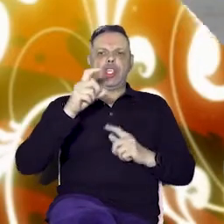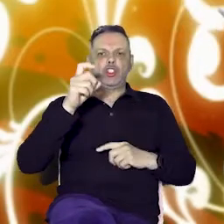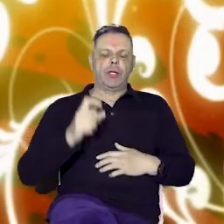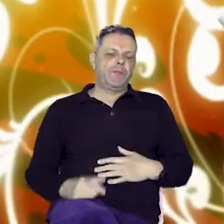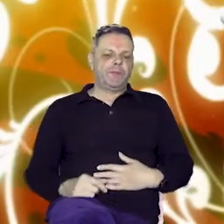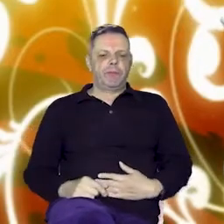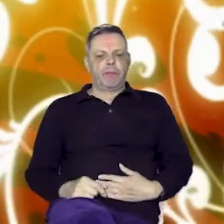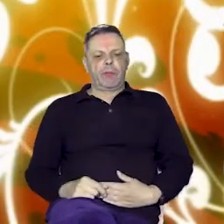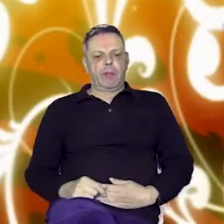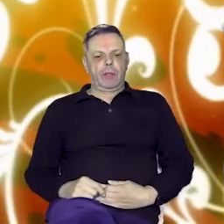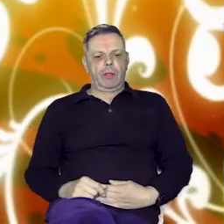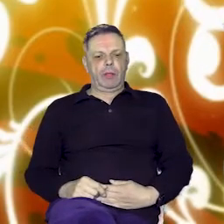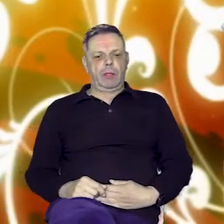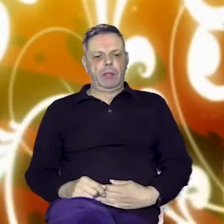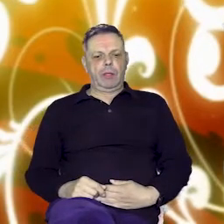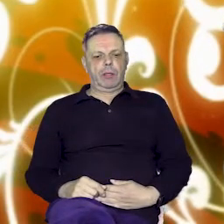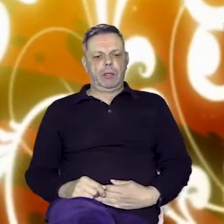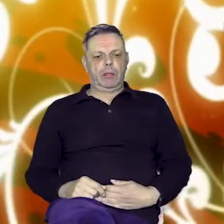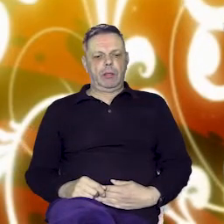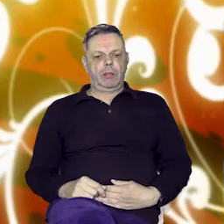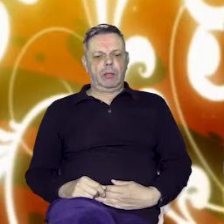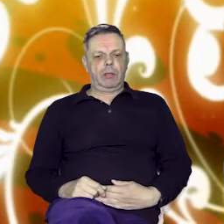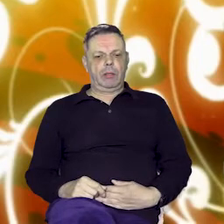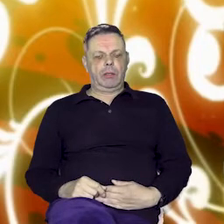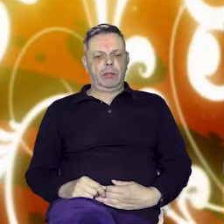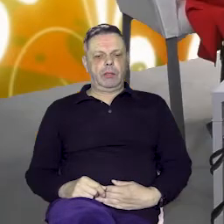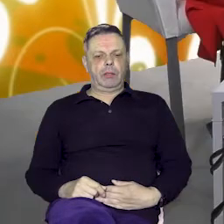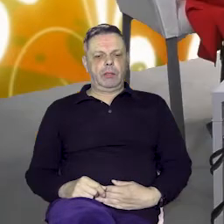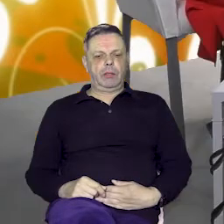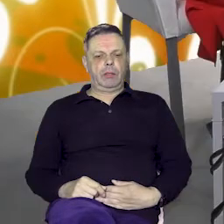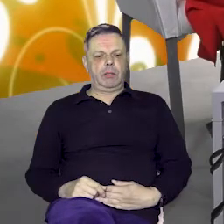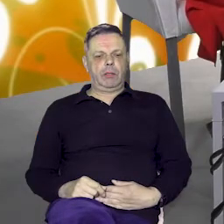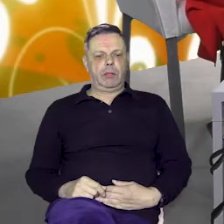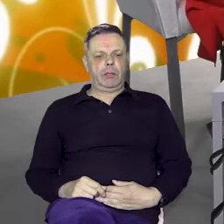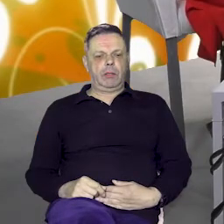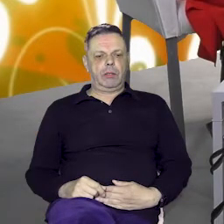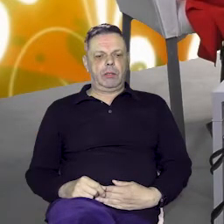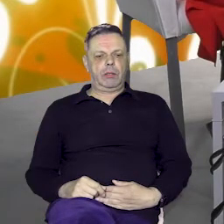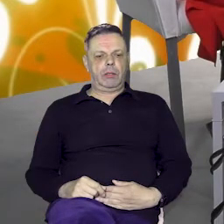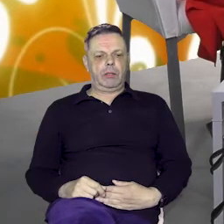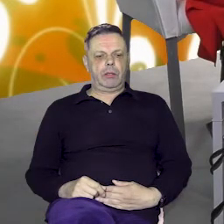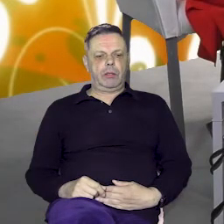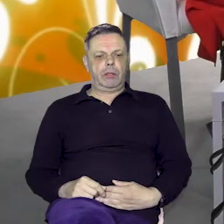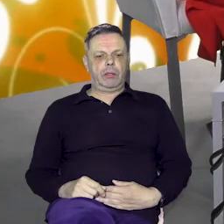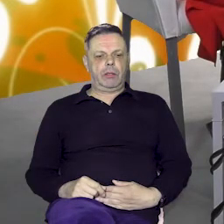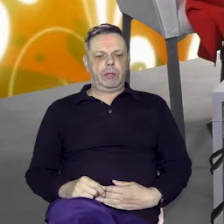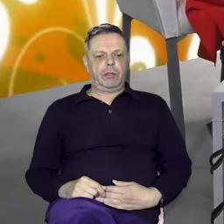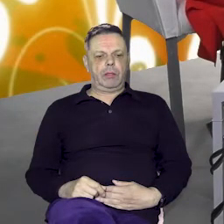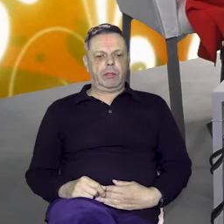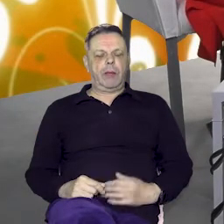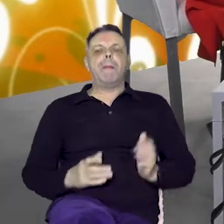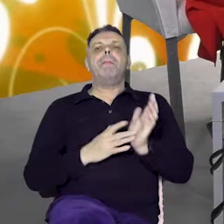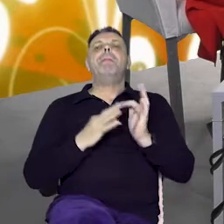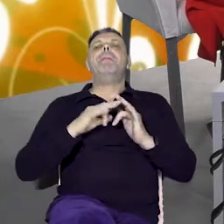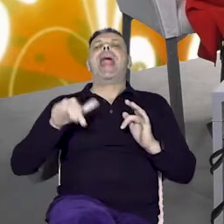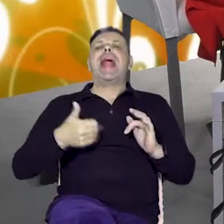i njenu, ona vam je, nije, šta vam je, Marija Jukić? Valja. Da. Marija. Marija mi je